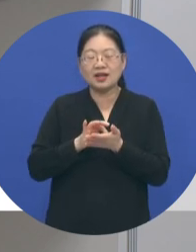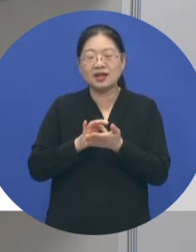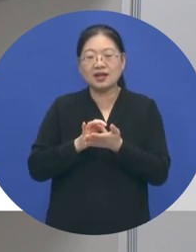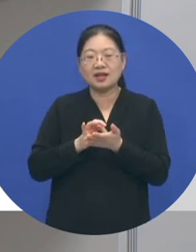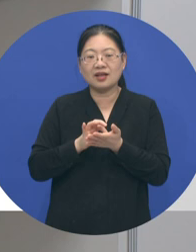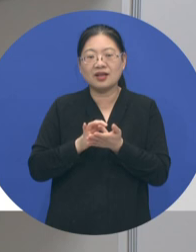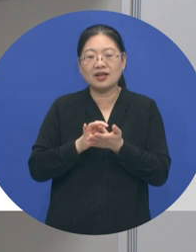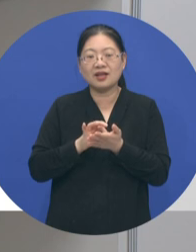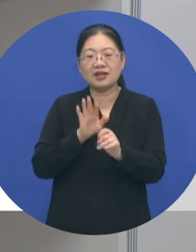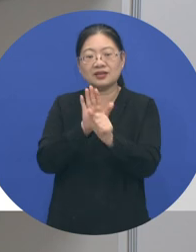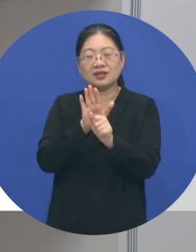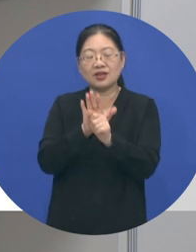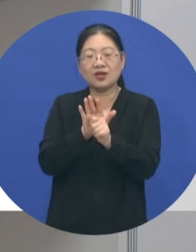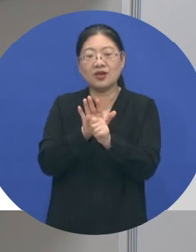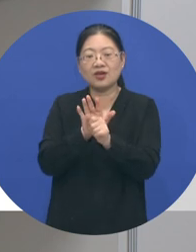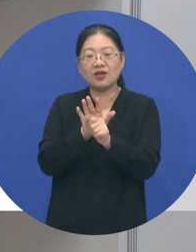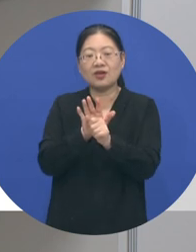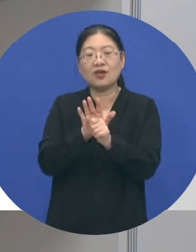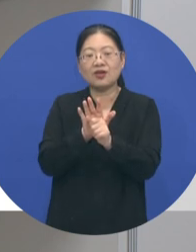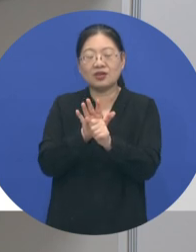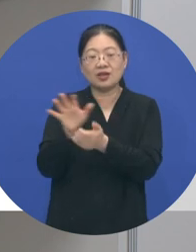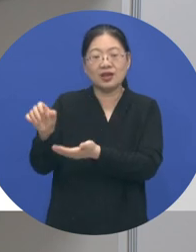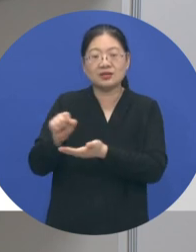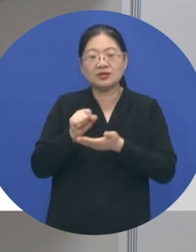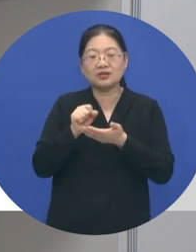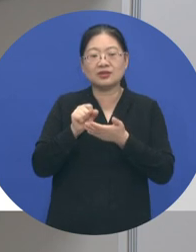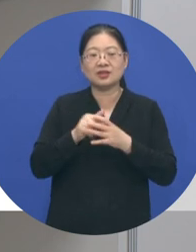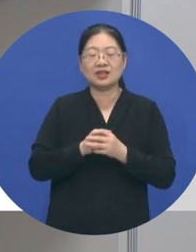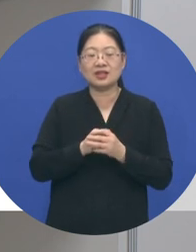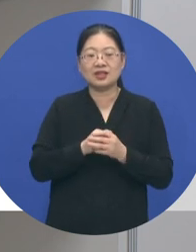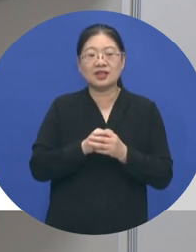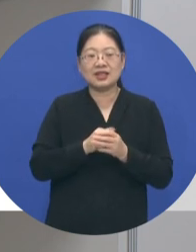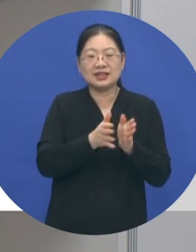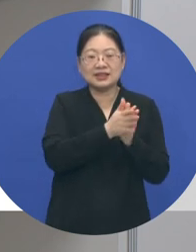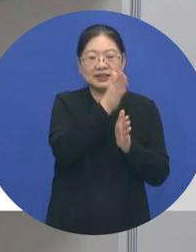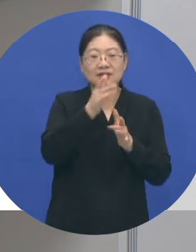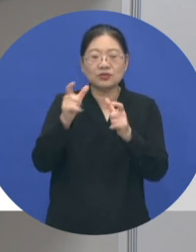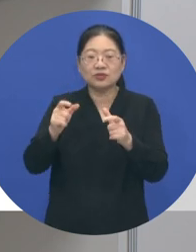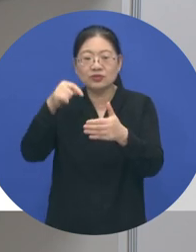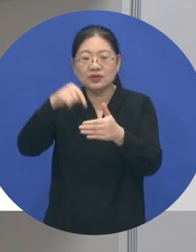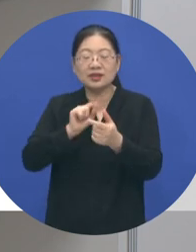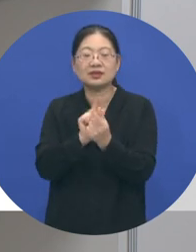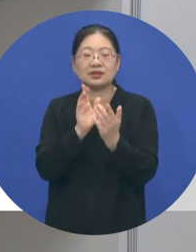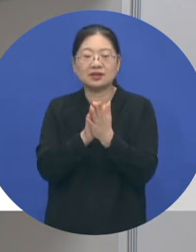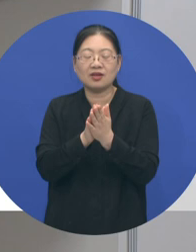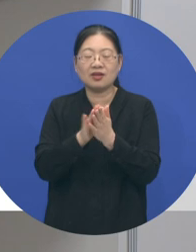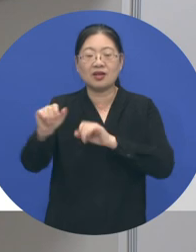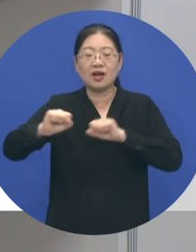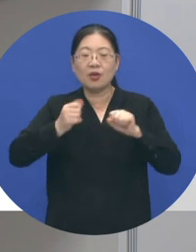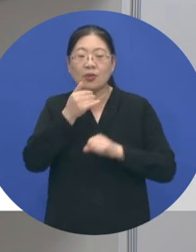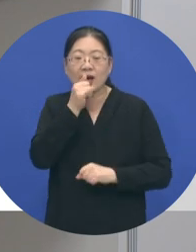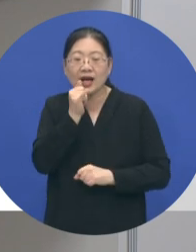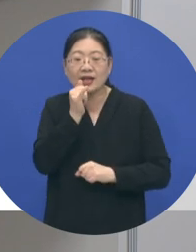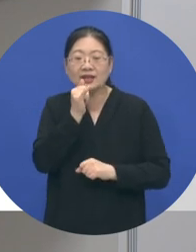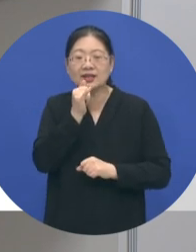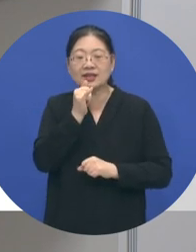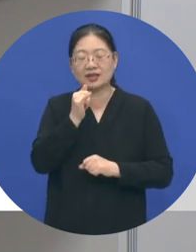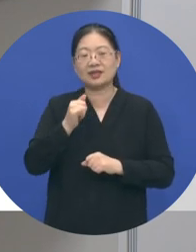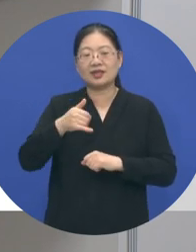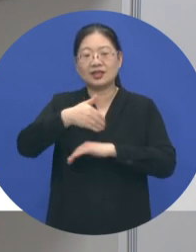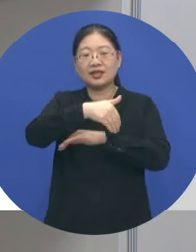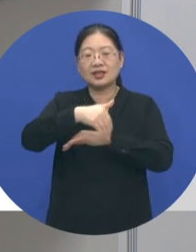예산이나 지원을 가지고 그 시군에다가 직접 실행할 수 있는